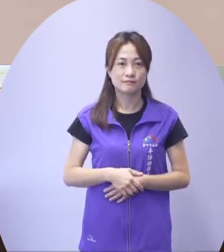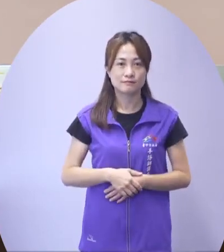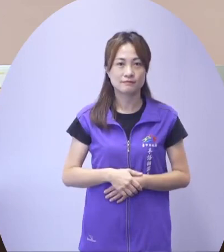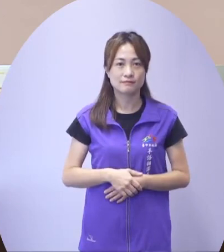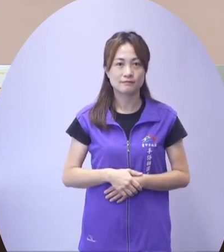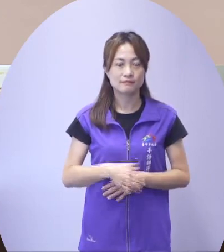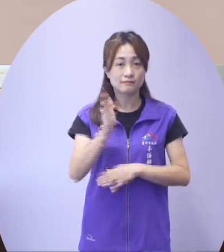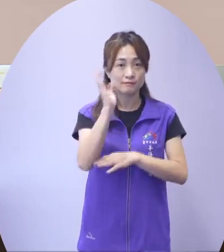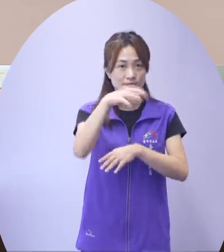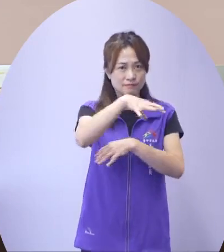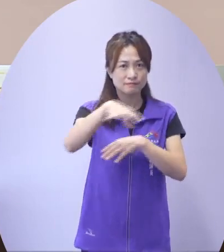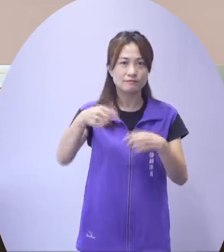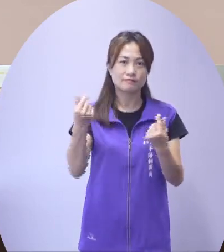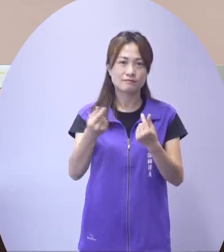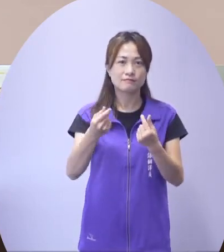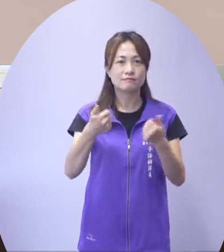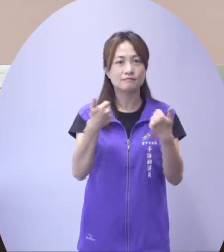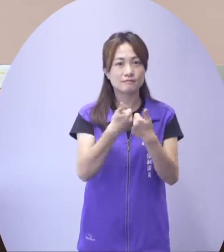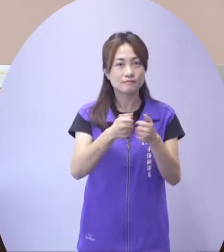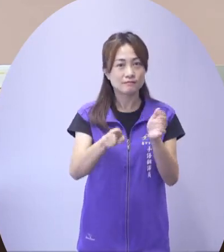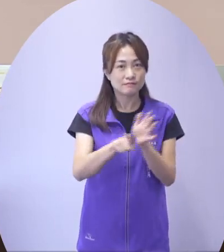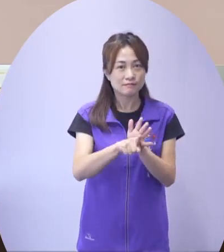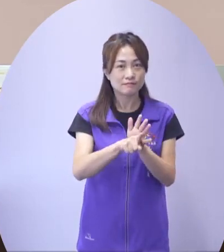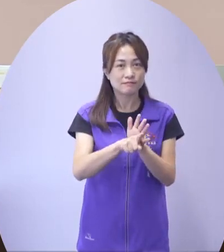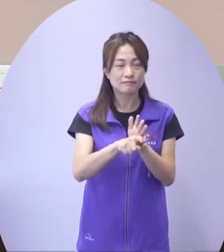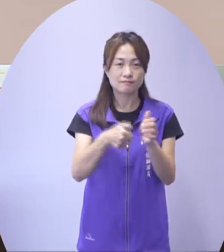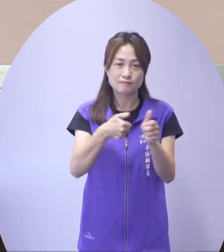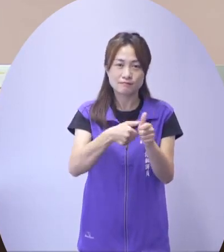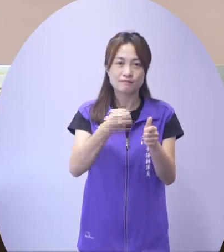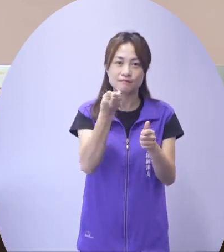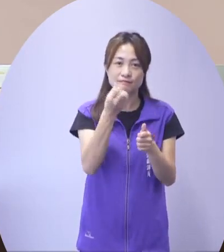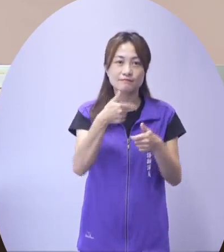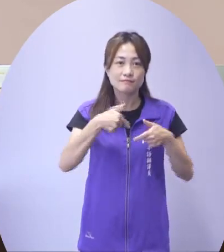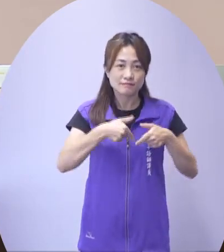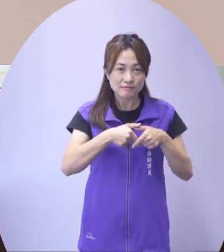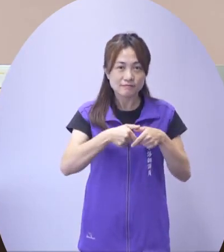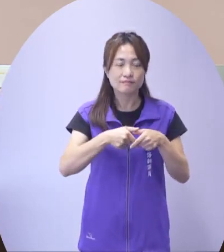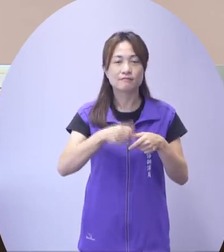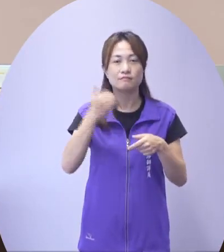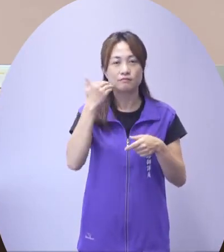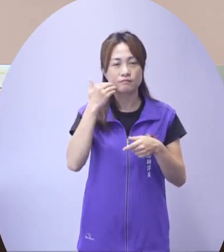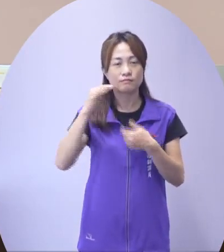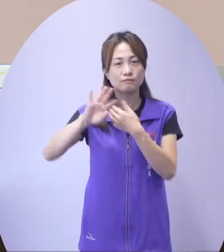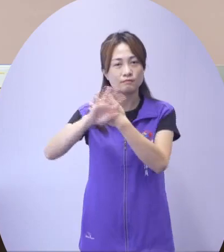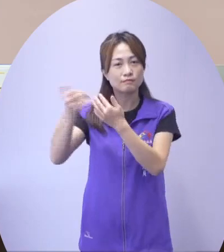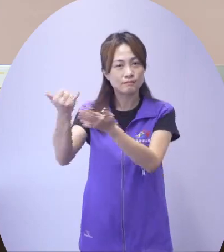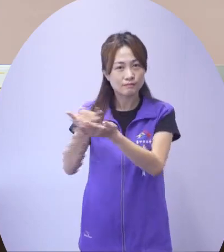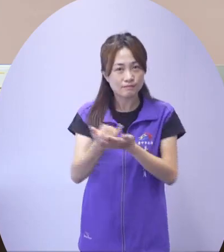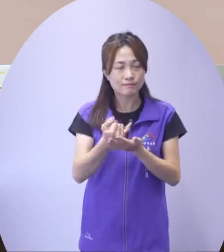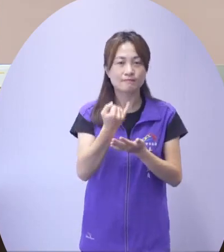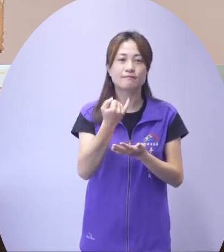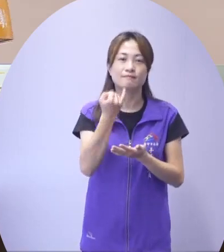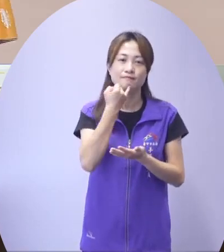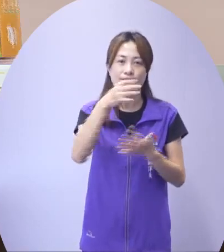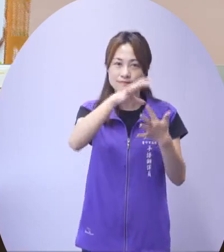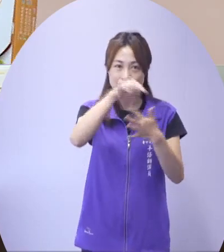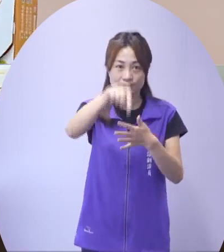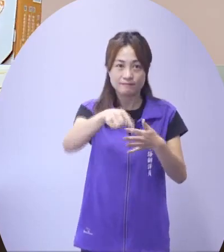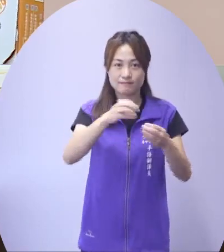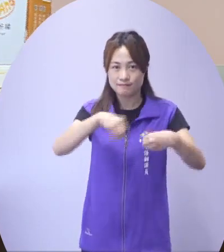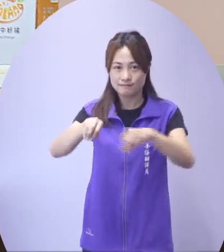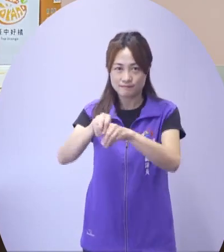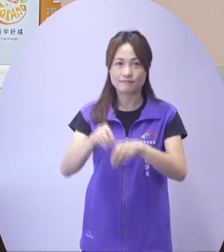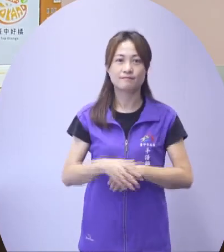有时候会有一些会议点心啦，或者是会有一些送礼，因为有外宾来访，那其实都是很好的选择哈。那另外